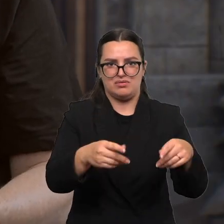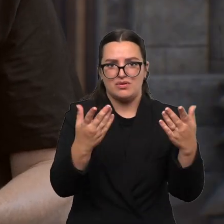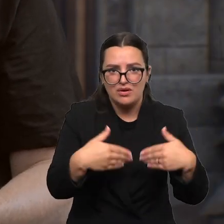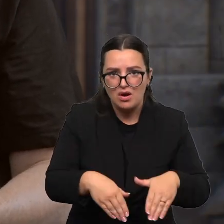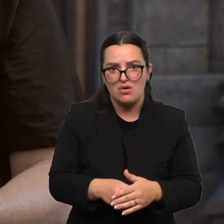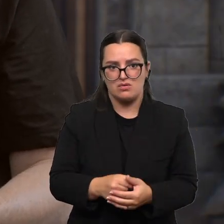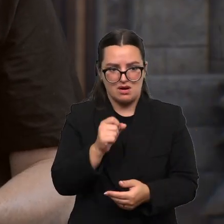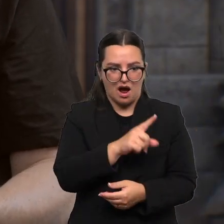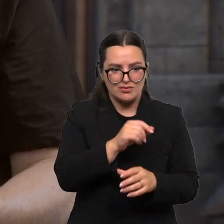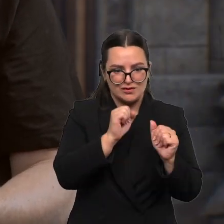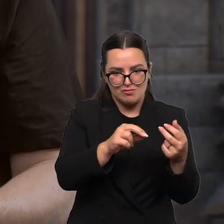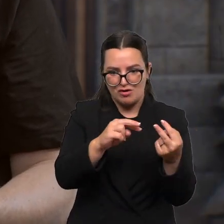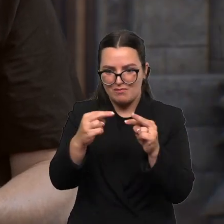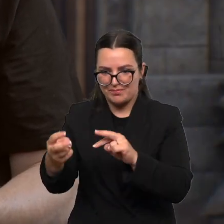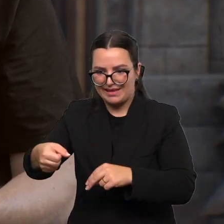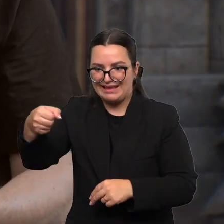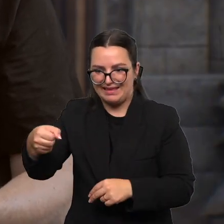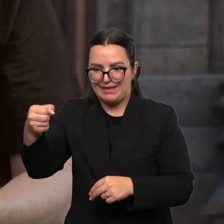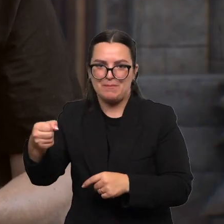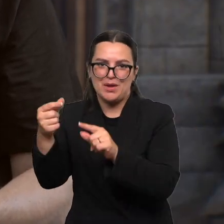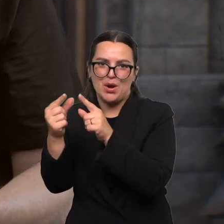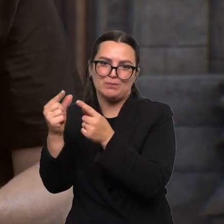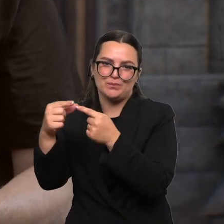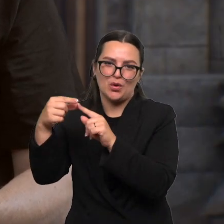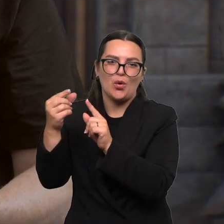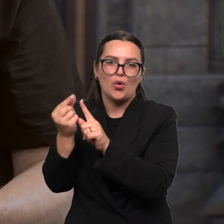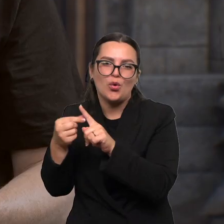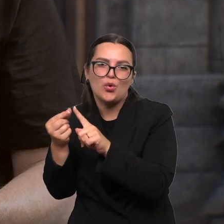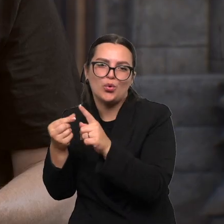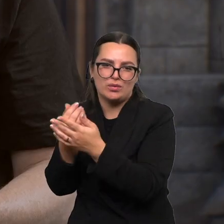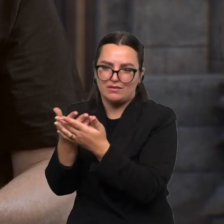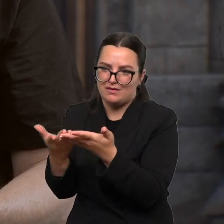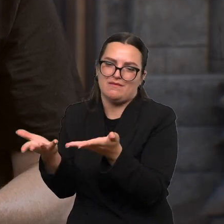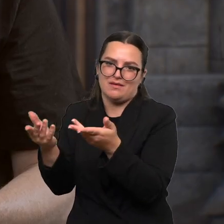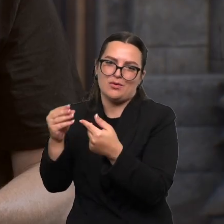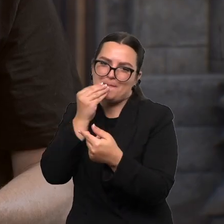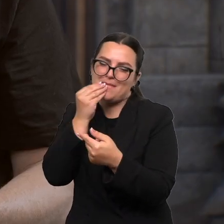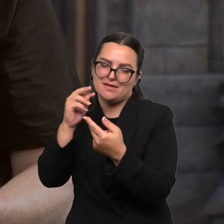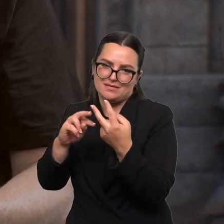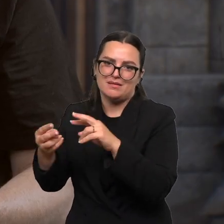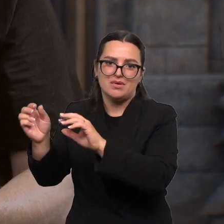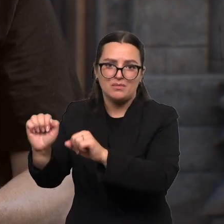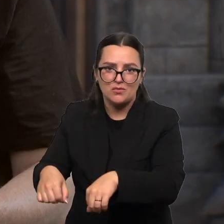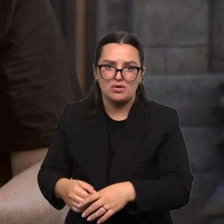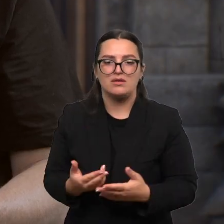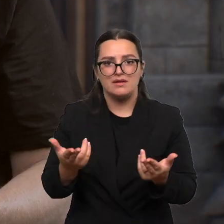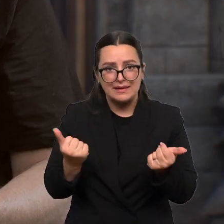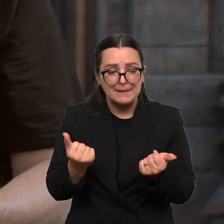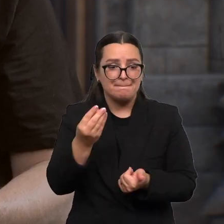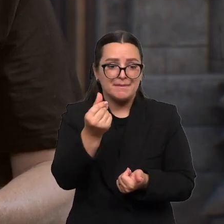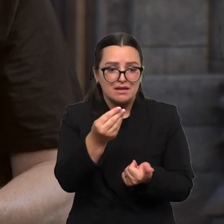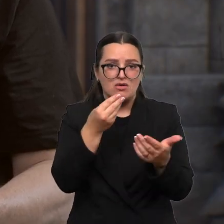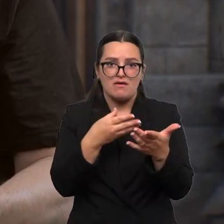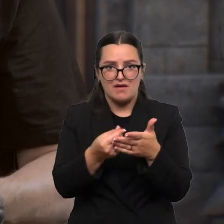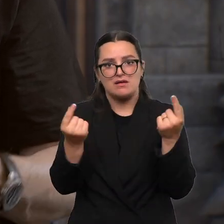grūdų, labai prastų santykių. Tai žmonija dėja, jinai